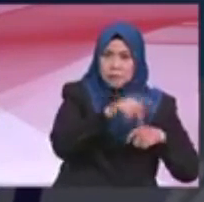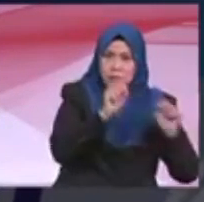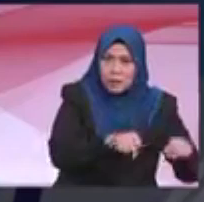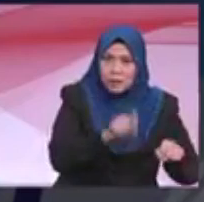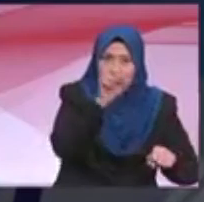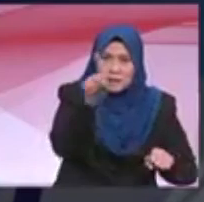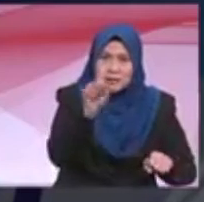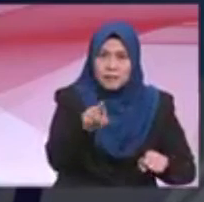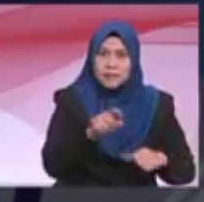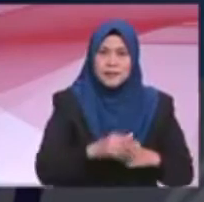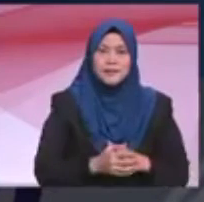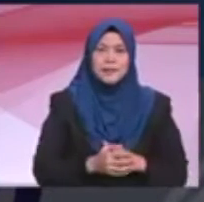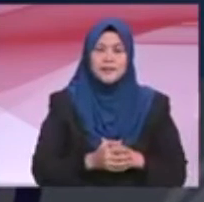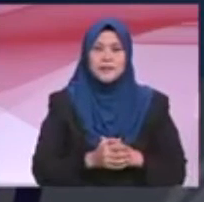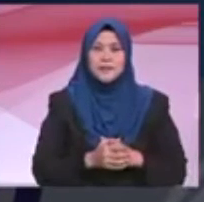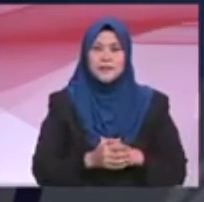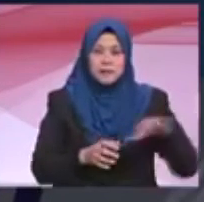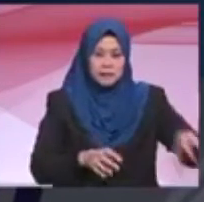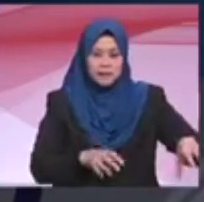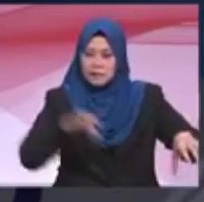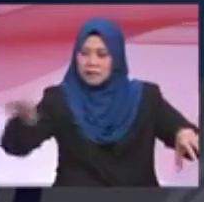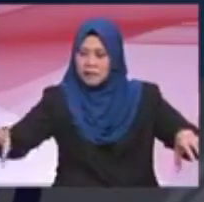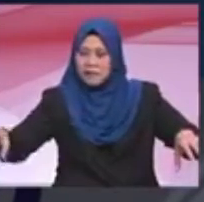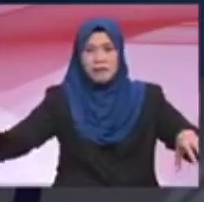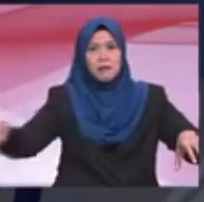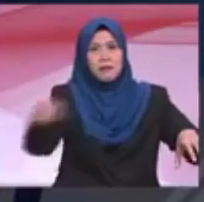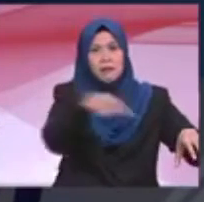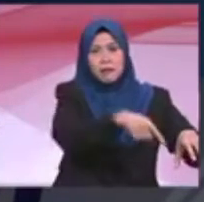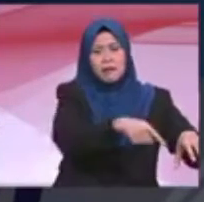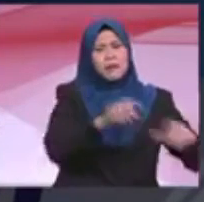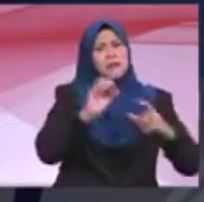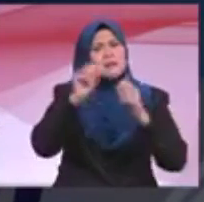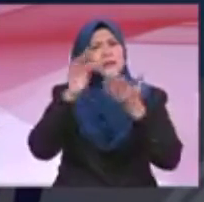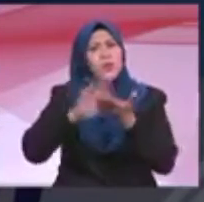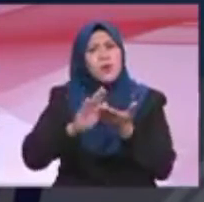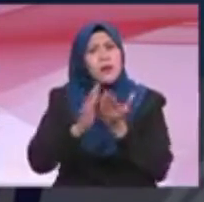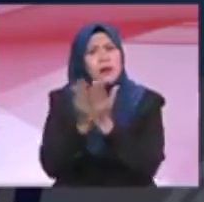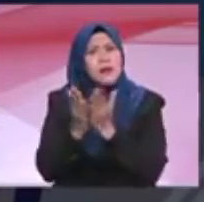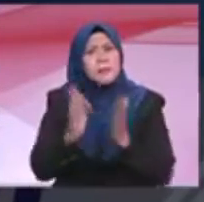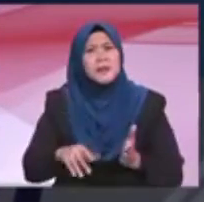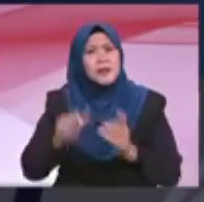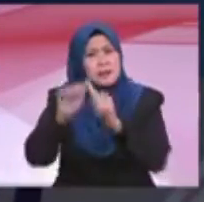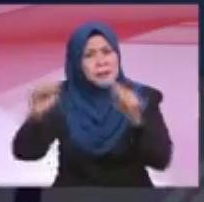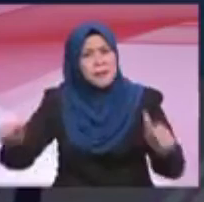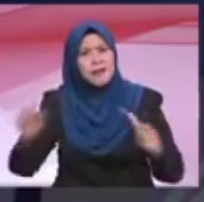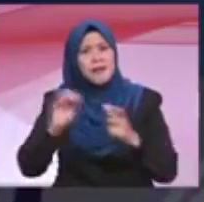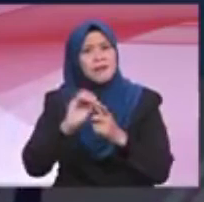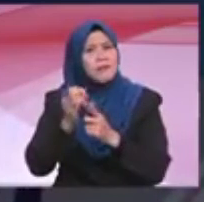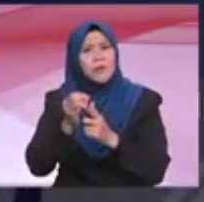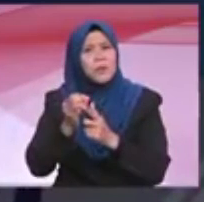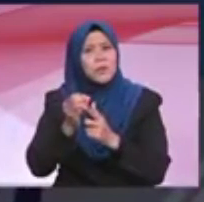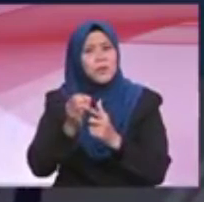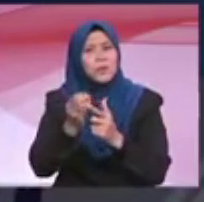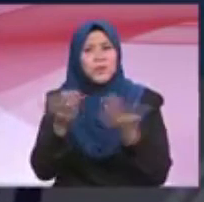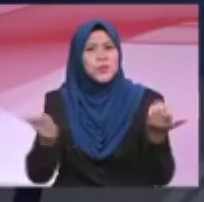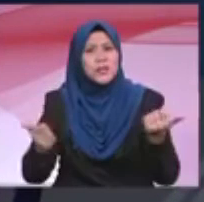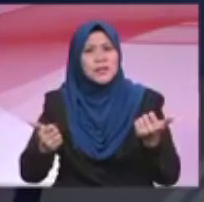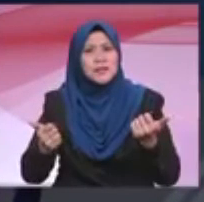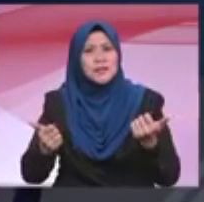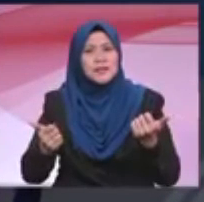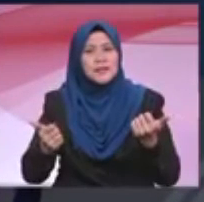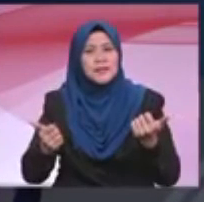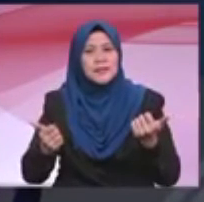terpulang kepada ini. Are you talking about pelajar sekolah asrama atau pelajar sedang bercuti di negeri